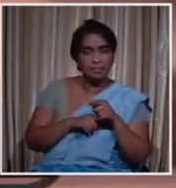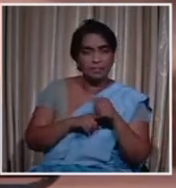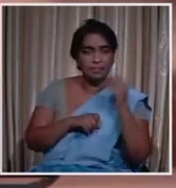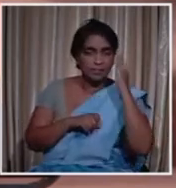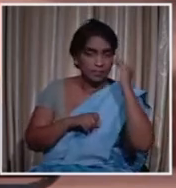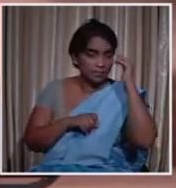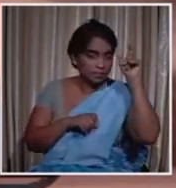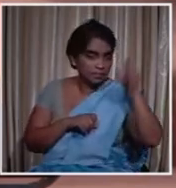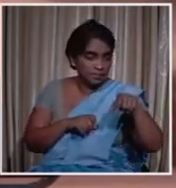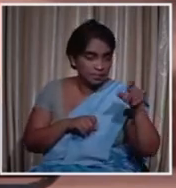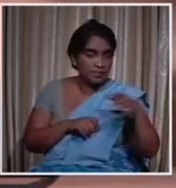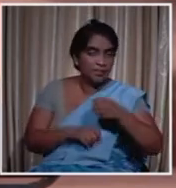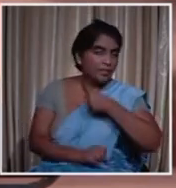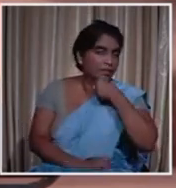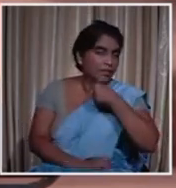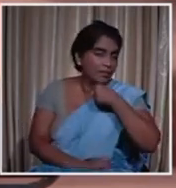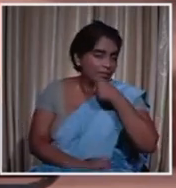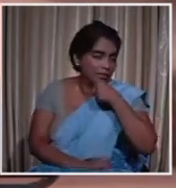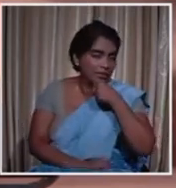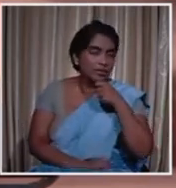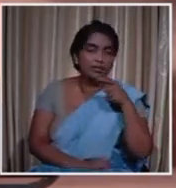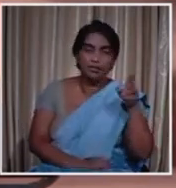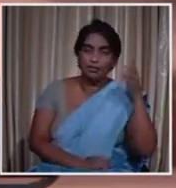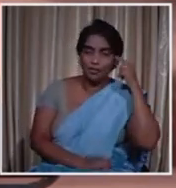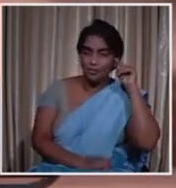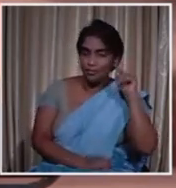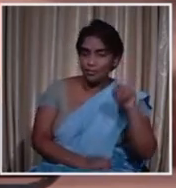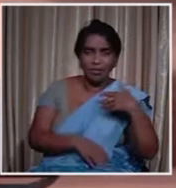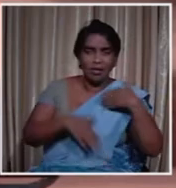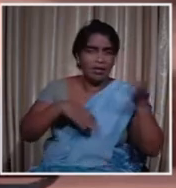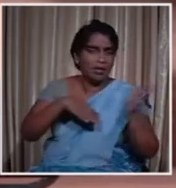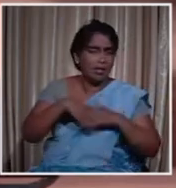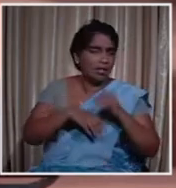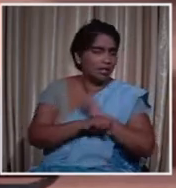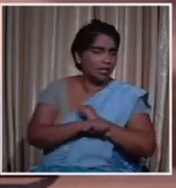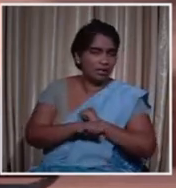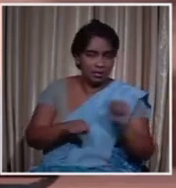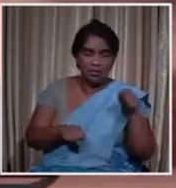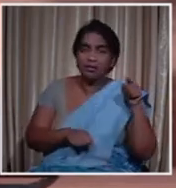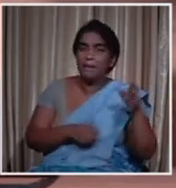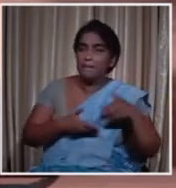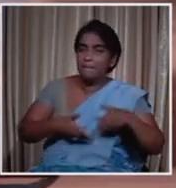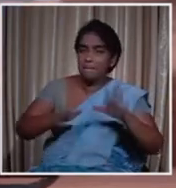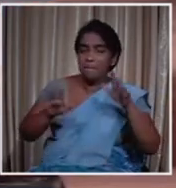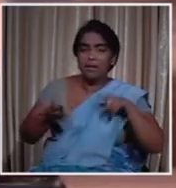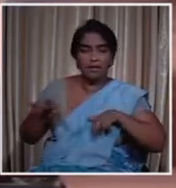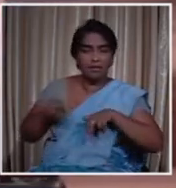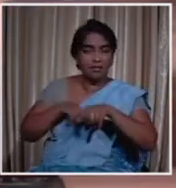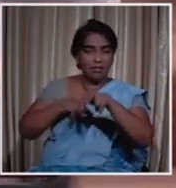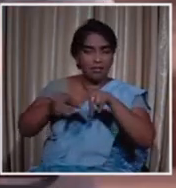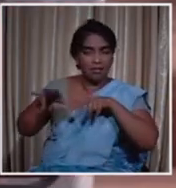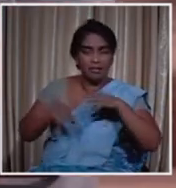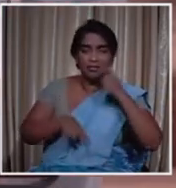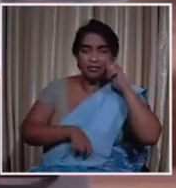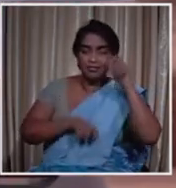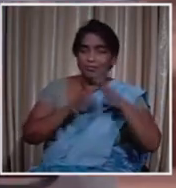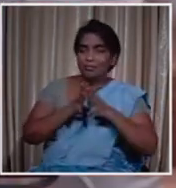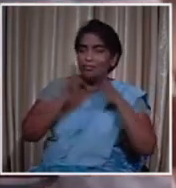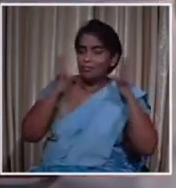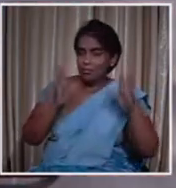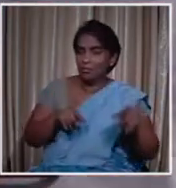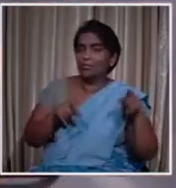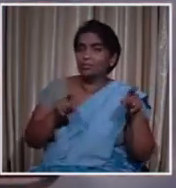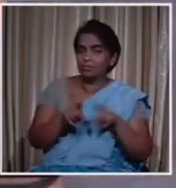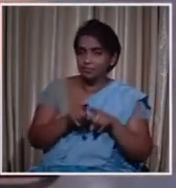முதியவர்கள் மற்றும் இச்சம்பவத்தோடு எவ்வித தொடர்புமற்று வீதியால் சென்றவர்கள் உட்பட நூற்றுக்கணக்கான பொதுமக்களை மிக மோசமாக